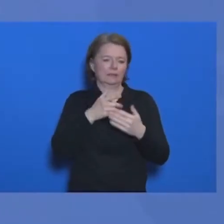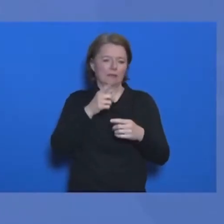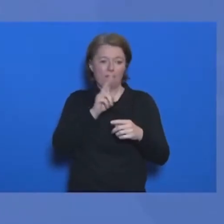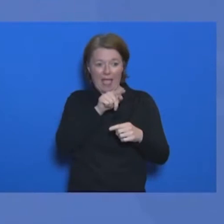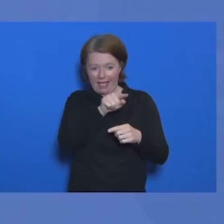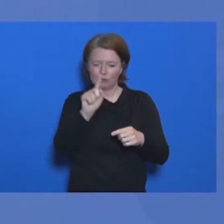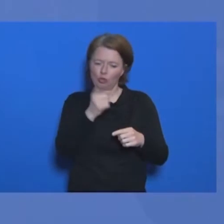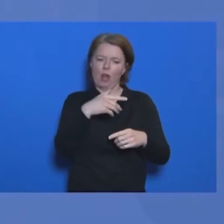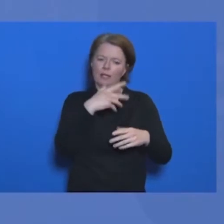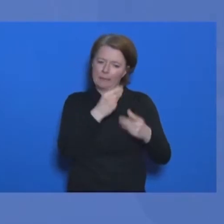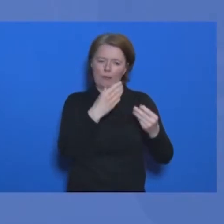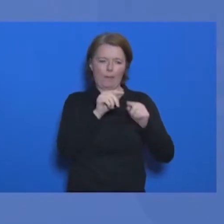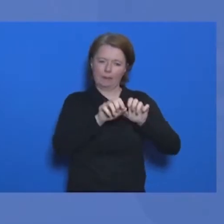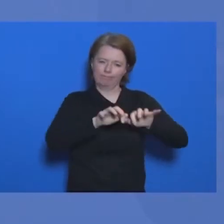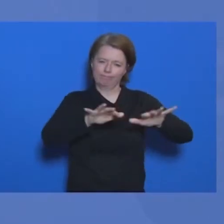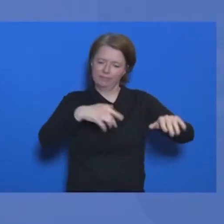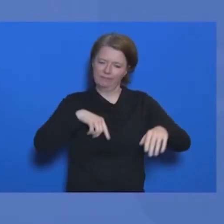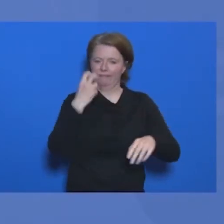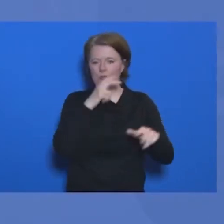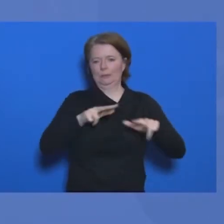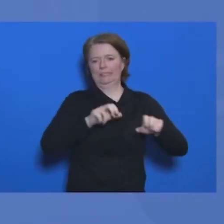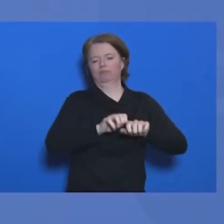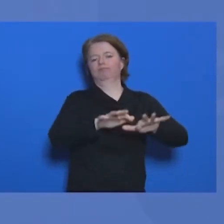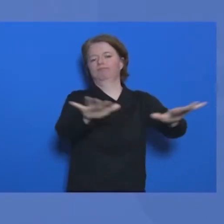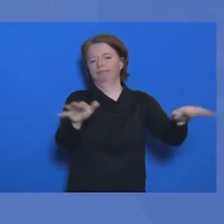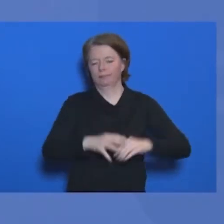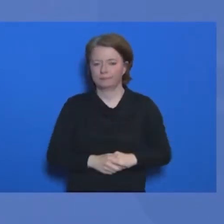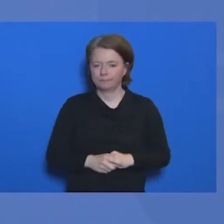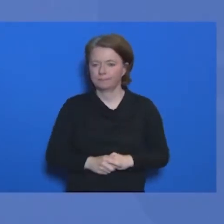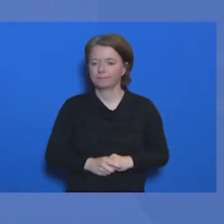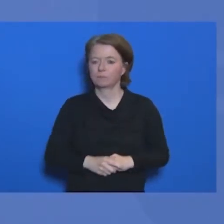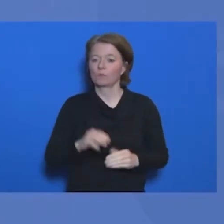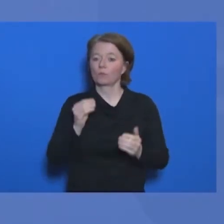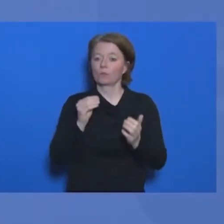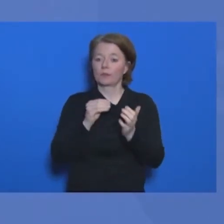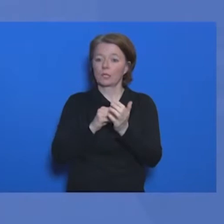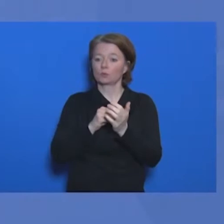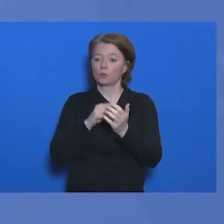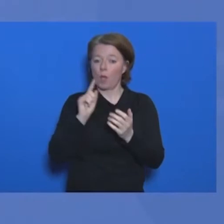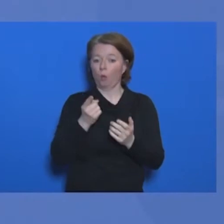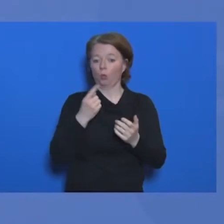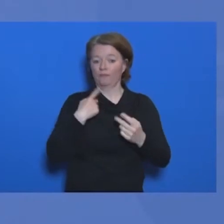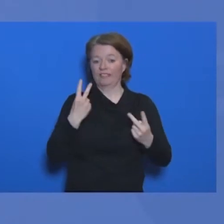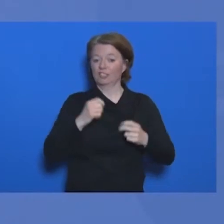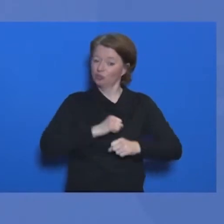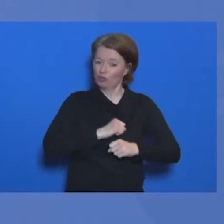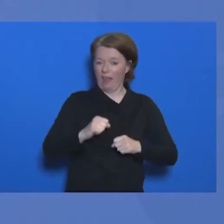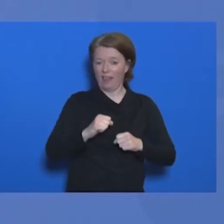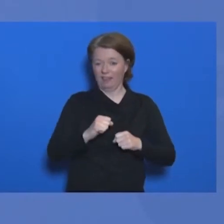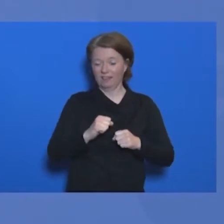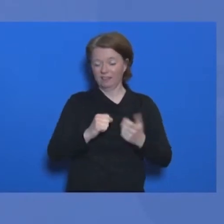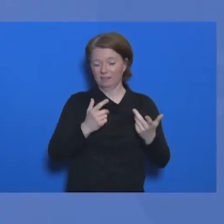Merkel am Mittwochabend nach dem Bund-Länder-Treffen. Denn dieses Jahr gebe es die Impfungen und die müssen vorangetrieben werden.